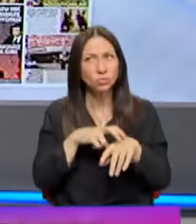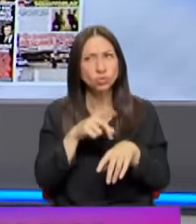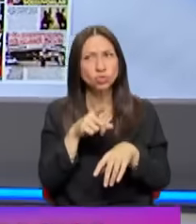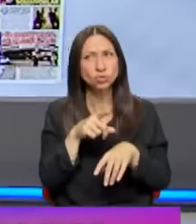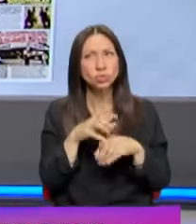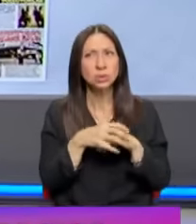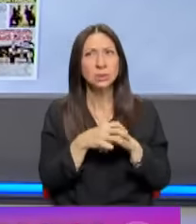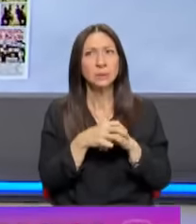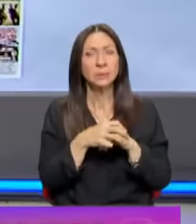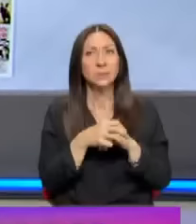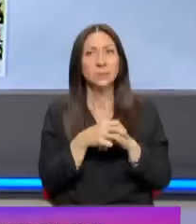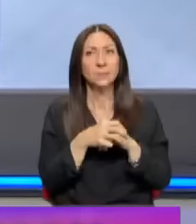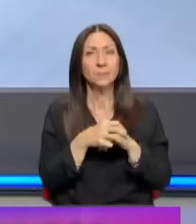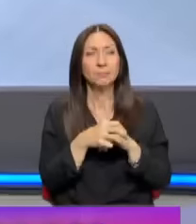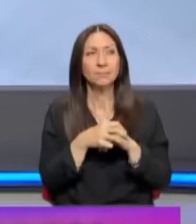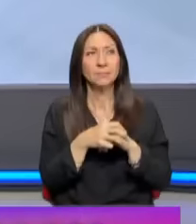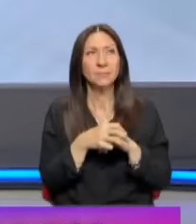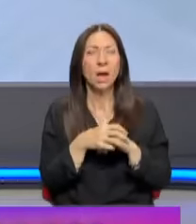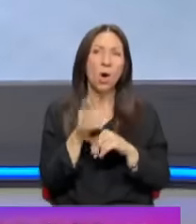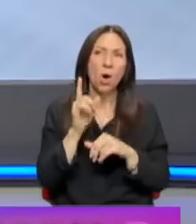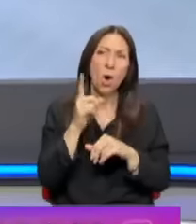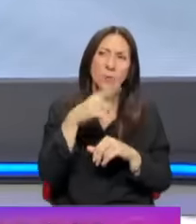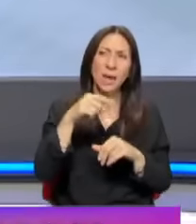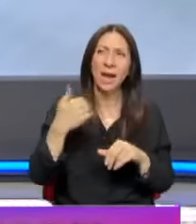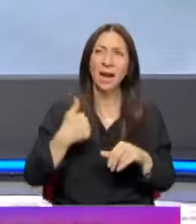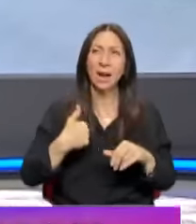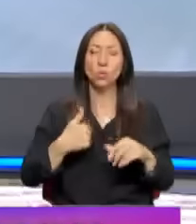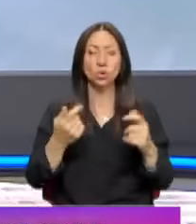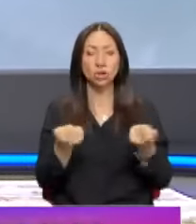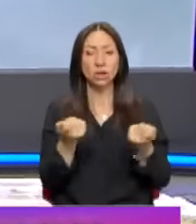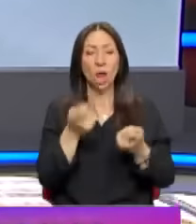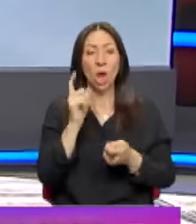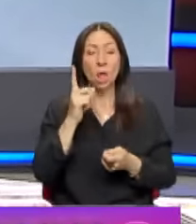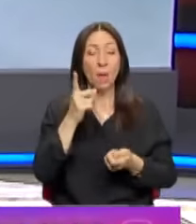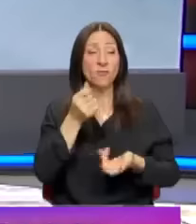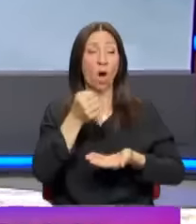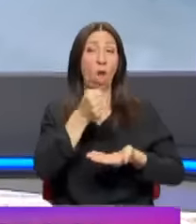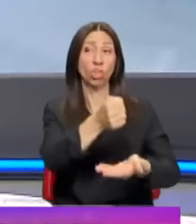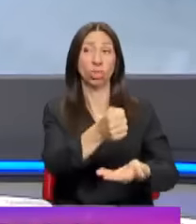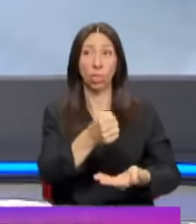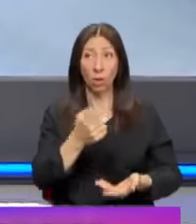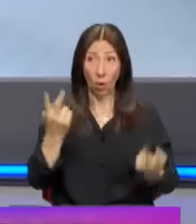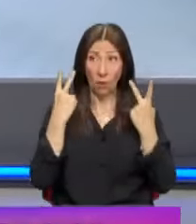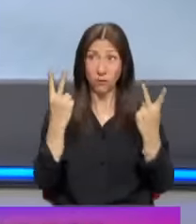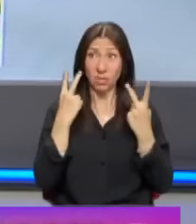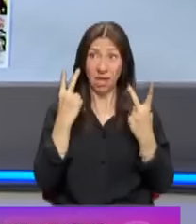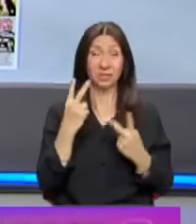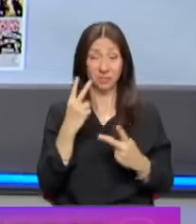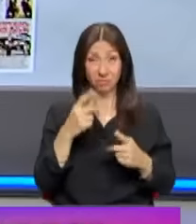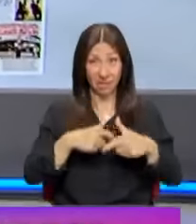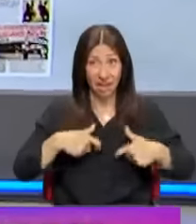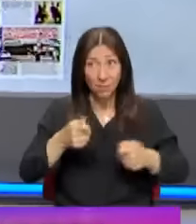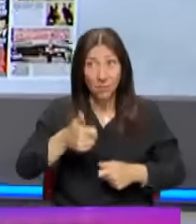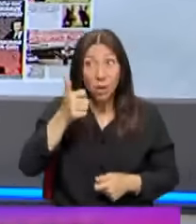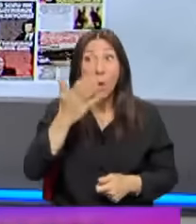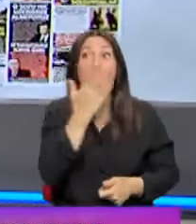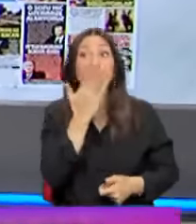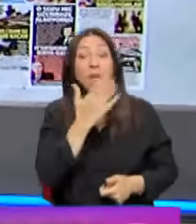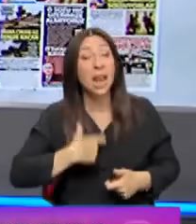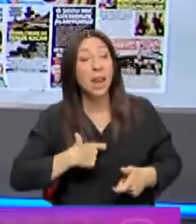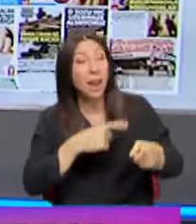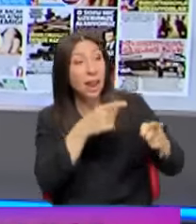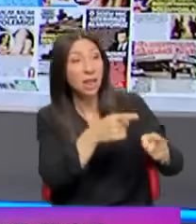musunuz? Hani öğretmenleri, kamuda çalışan öğretmenleri fonlamakla övünen Milli Eğitim Bakanı, özel okullardan